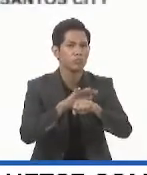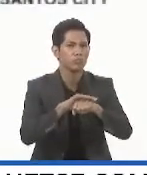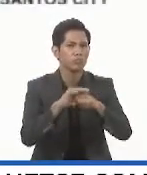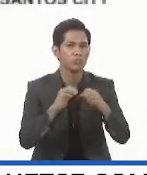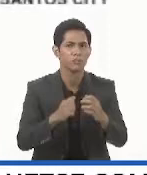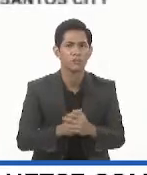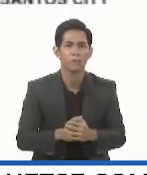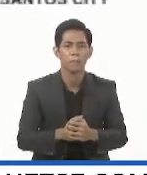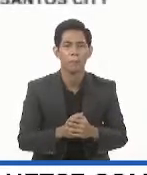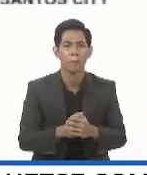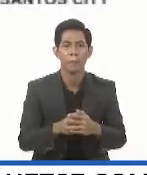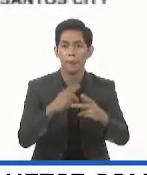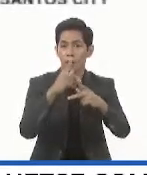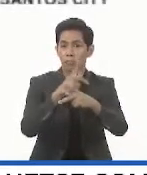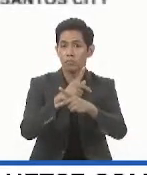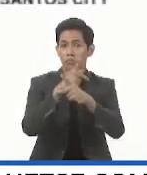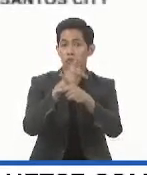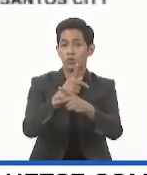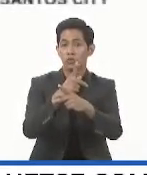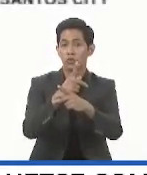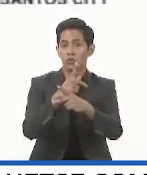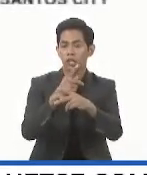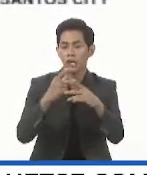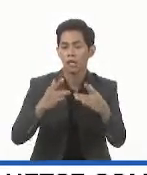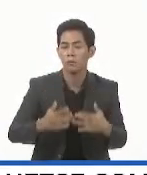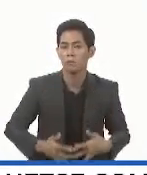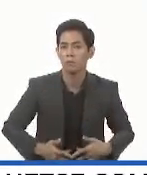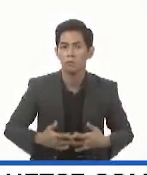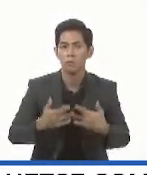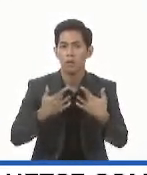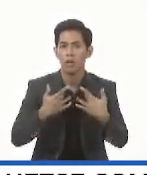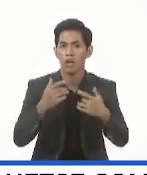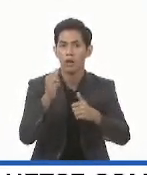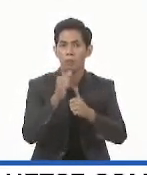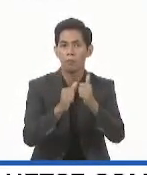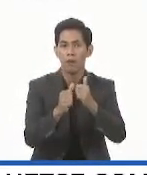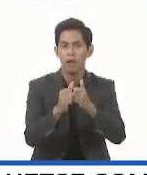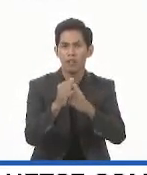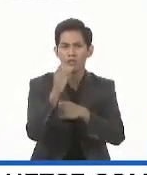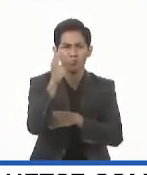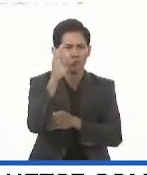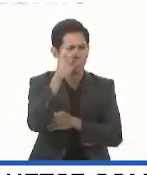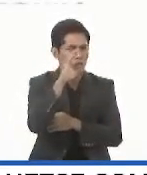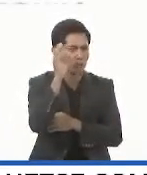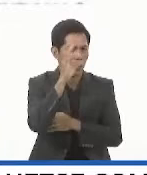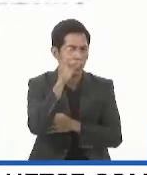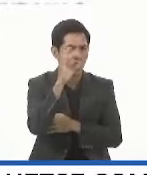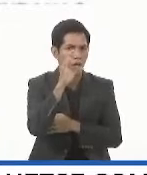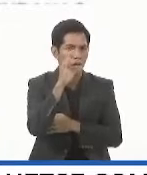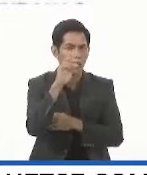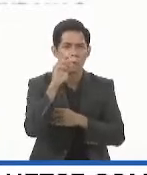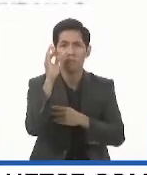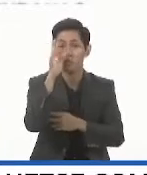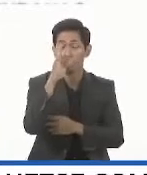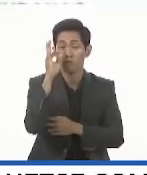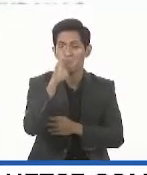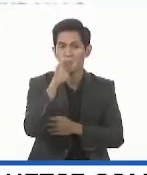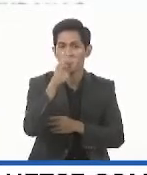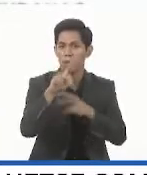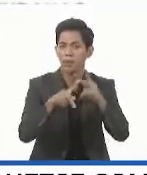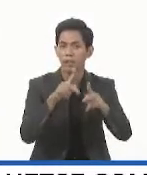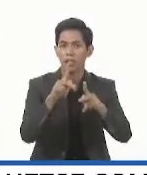ang proteksyon na natin ay ang buhay ng mga bawat Cebuano at bawat Pilipino. Yan ang